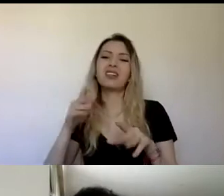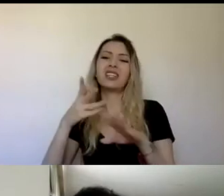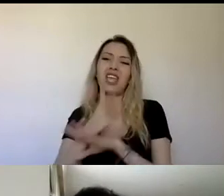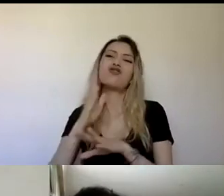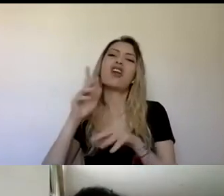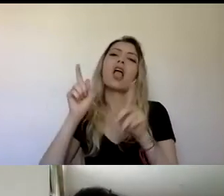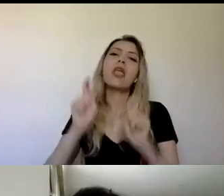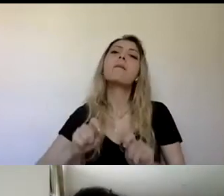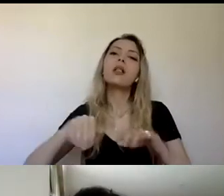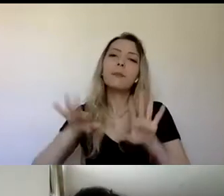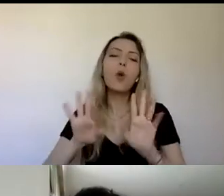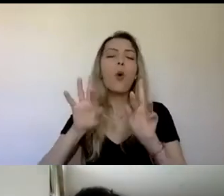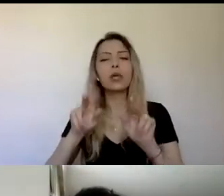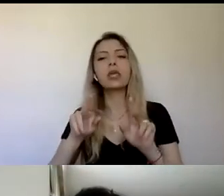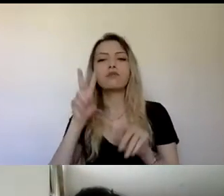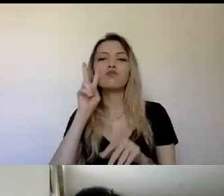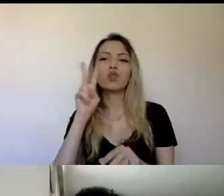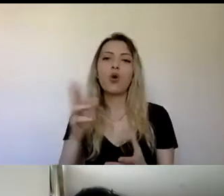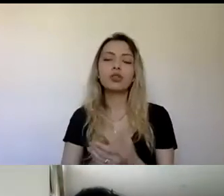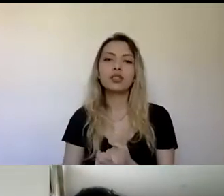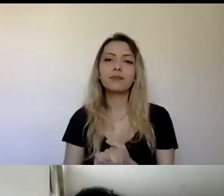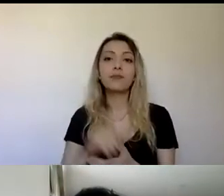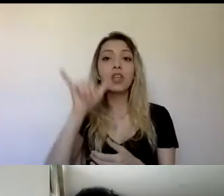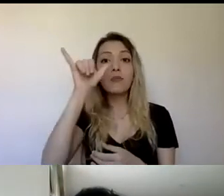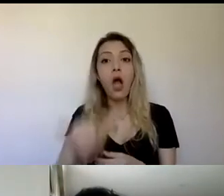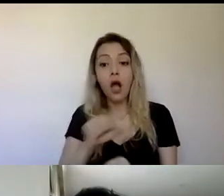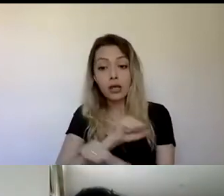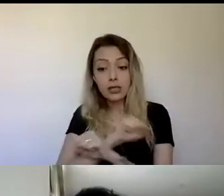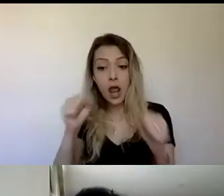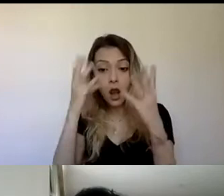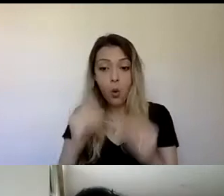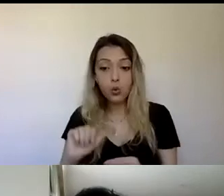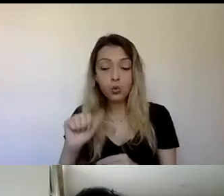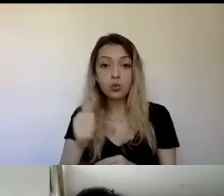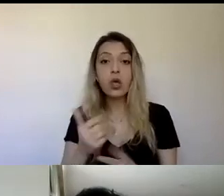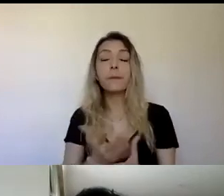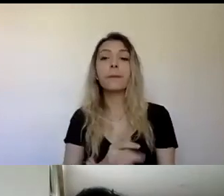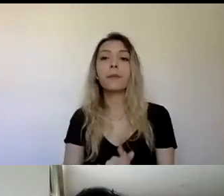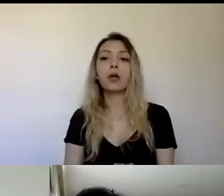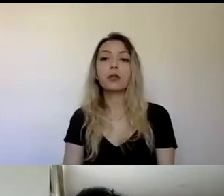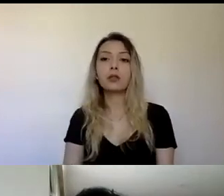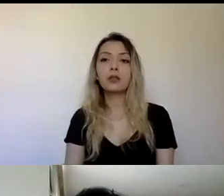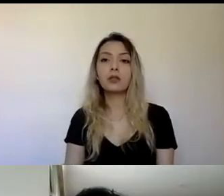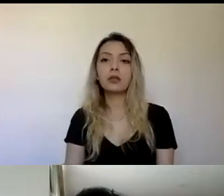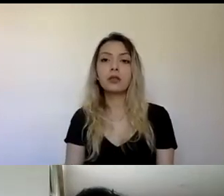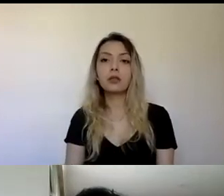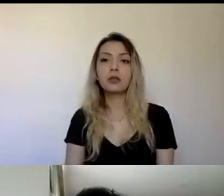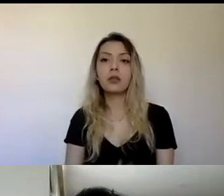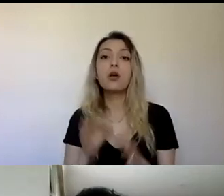biraz gerektiğinde, ihlal edildiğinde haklar zorlayarak uygulatması